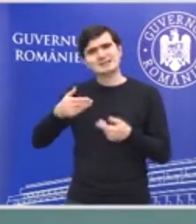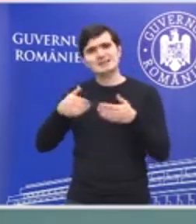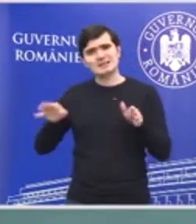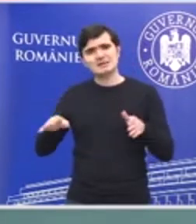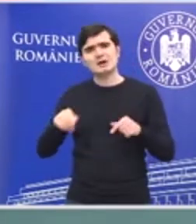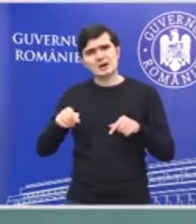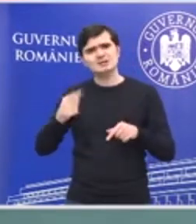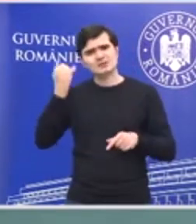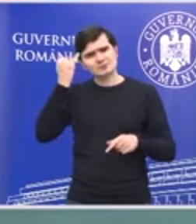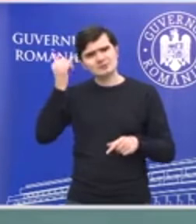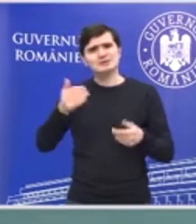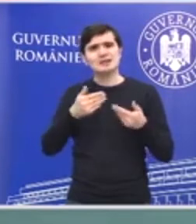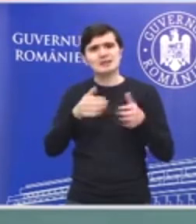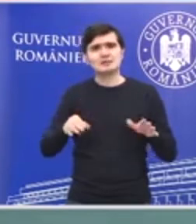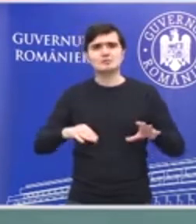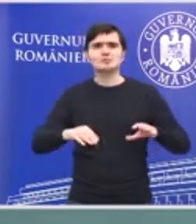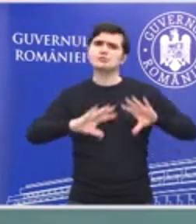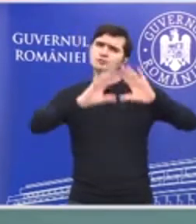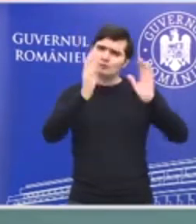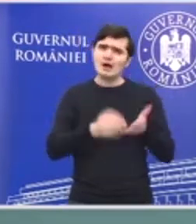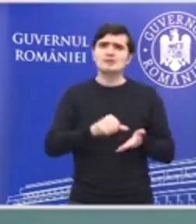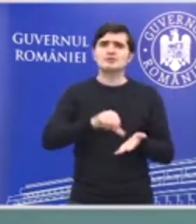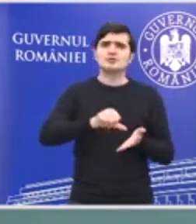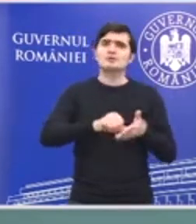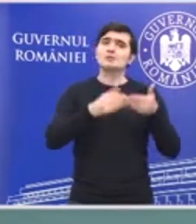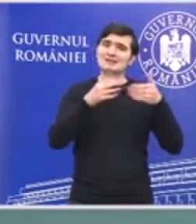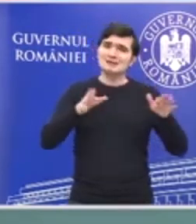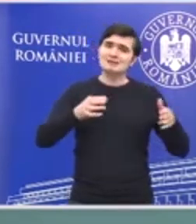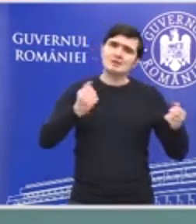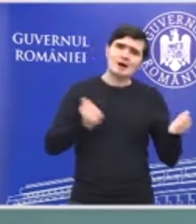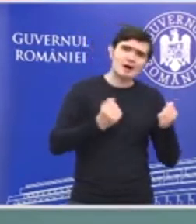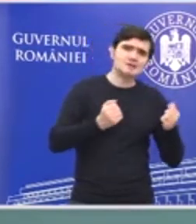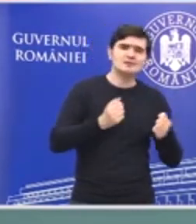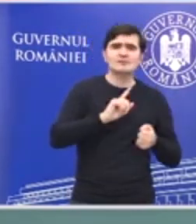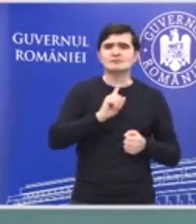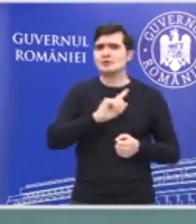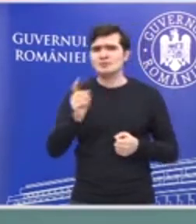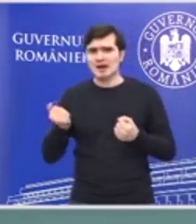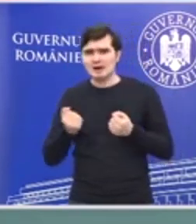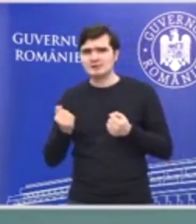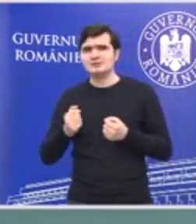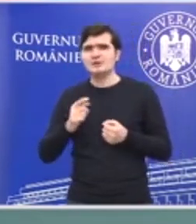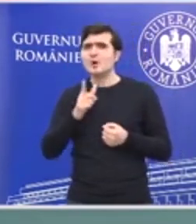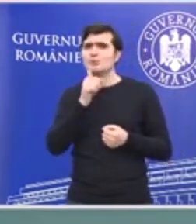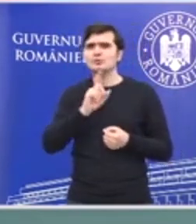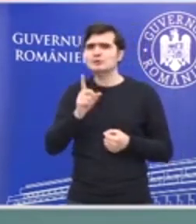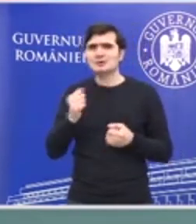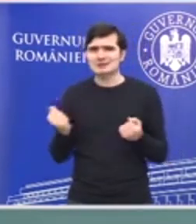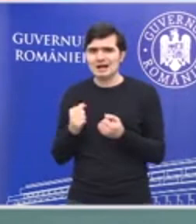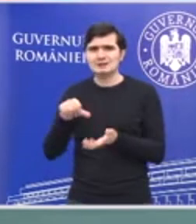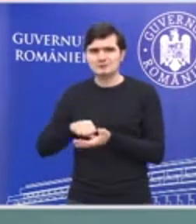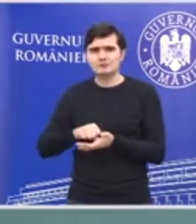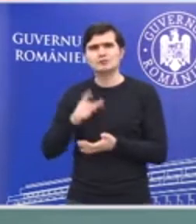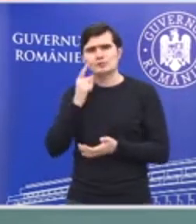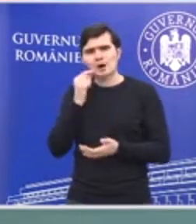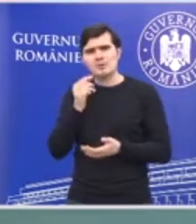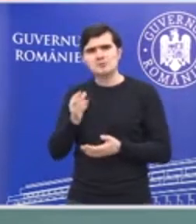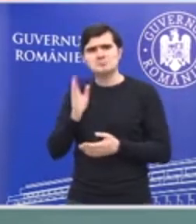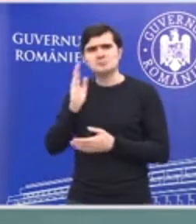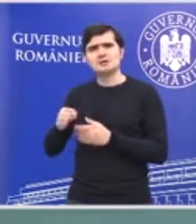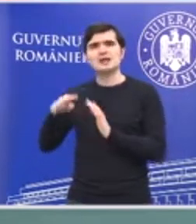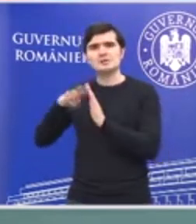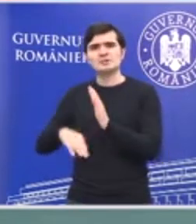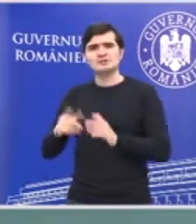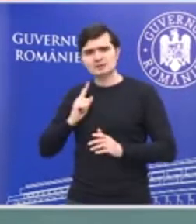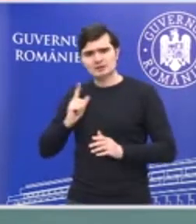de la început. Deschidem toate centrele, și cele active și cele inactive. Pe cele inactive oamenii se trec pe lista de așteptare și